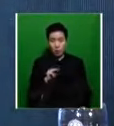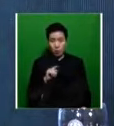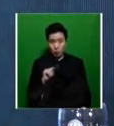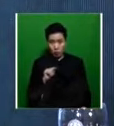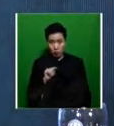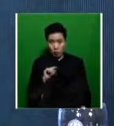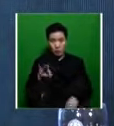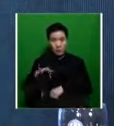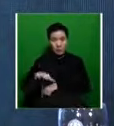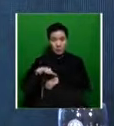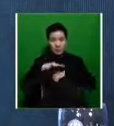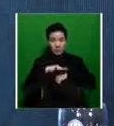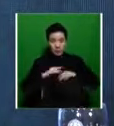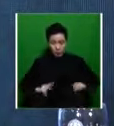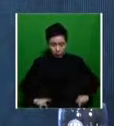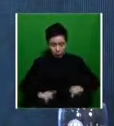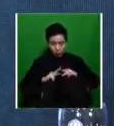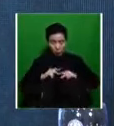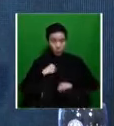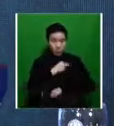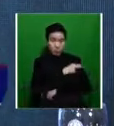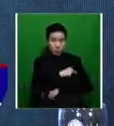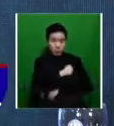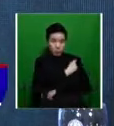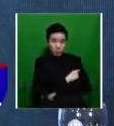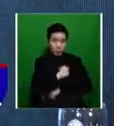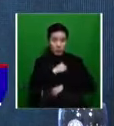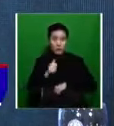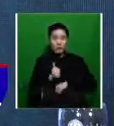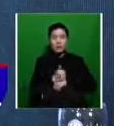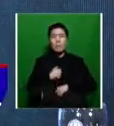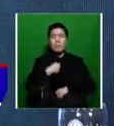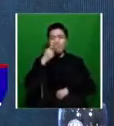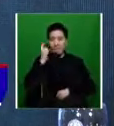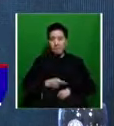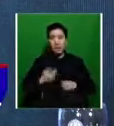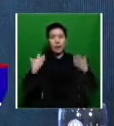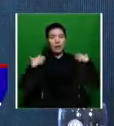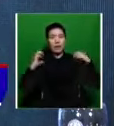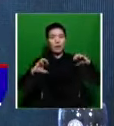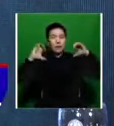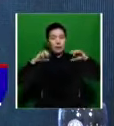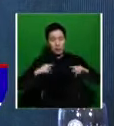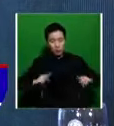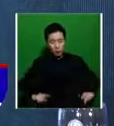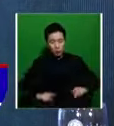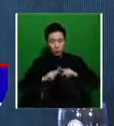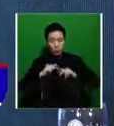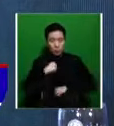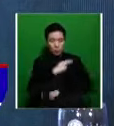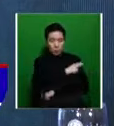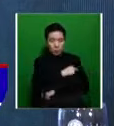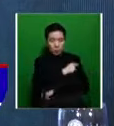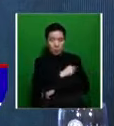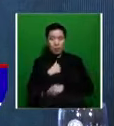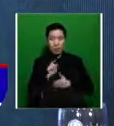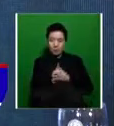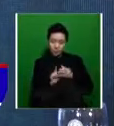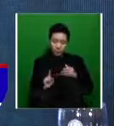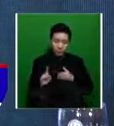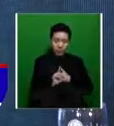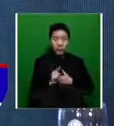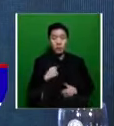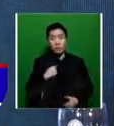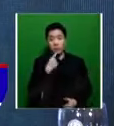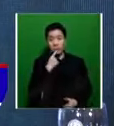ครับผมในนามของข้าราชการกระทรวงสาธารณสุขทุกคนนะครับให้คำยืนยันว่าพวกเ